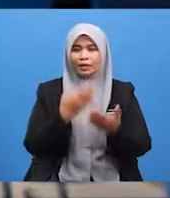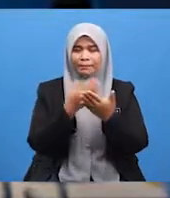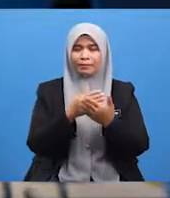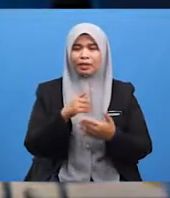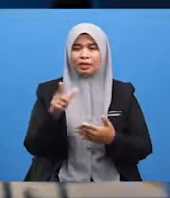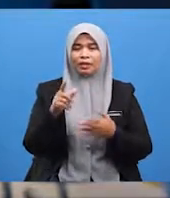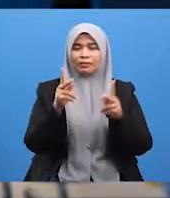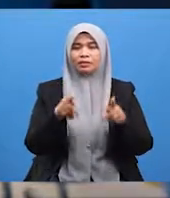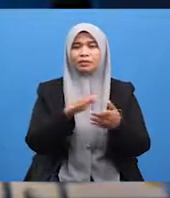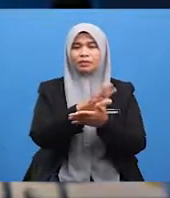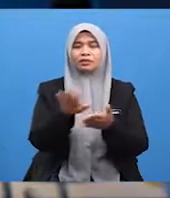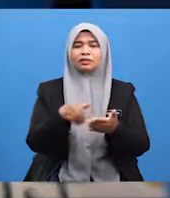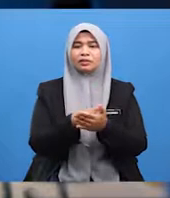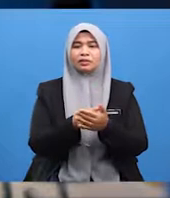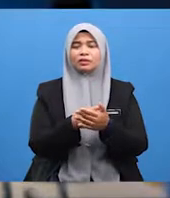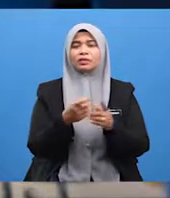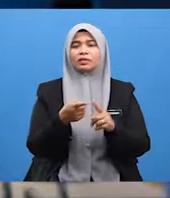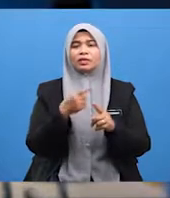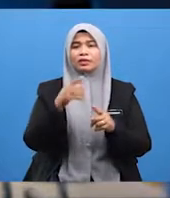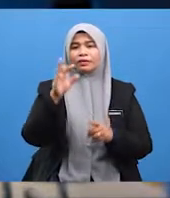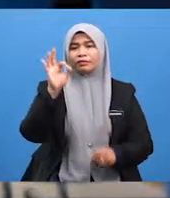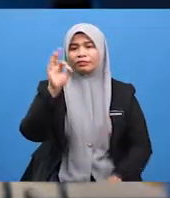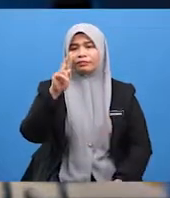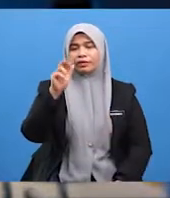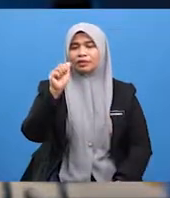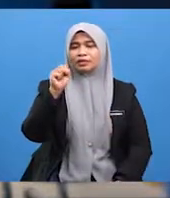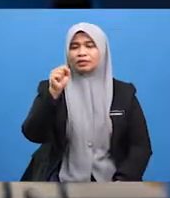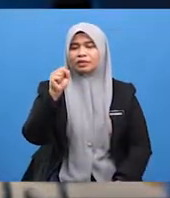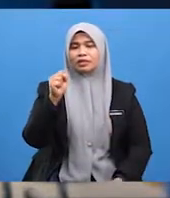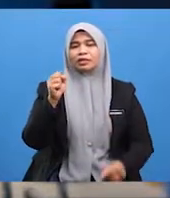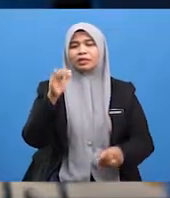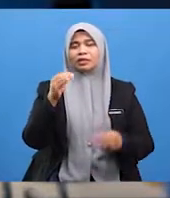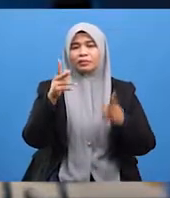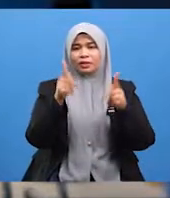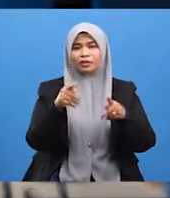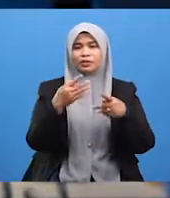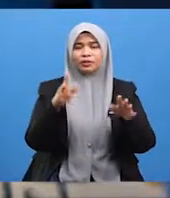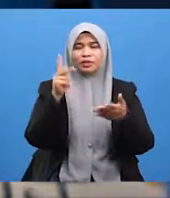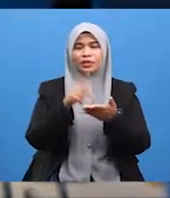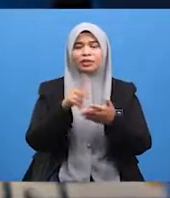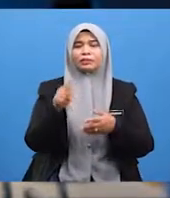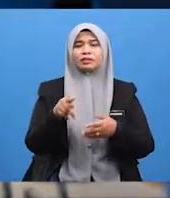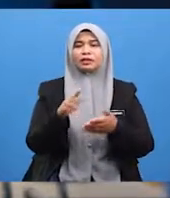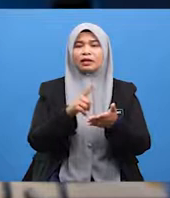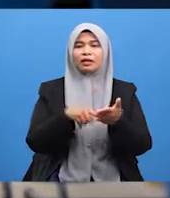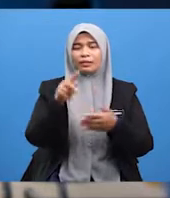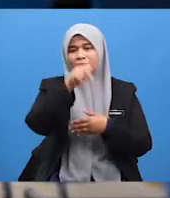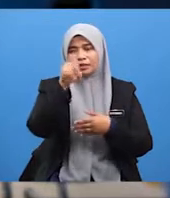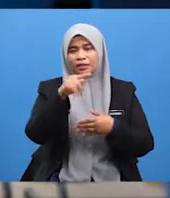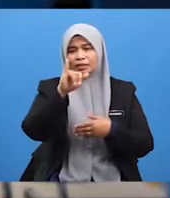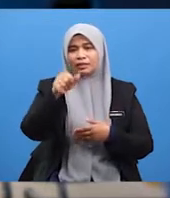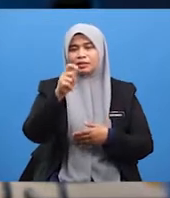Baiklah pelajar sekalian, daripada frasa-frasa yang telah pelajar kenal pasti ini, apakah jati diri